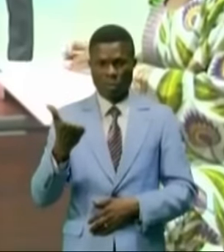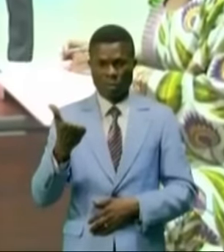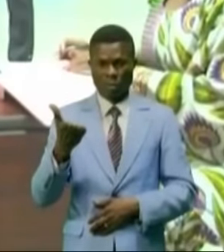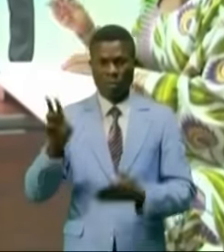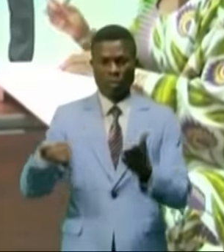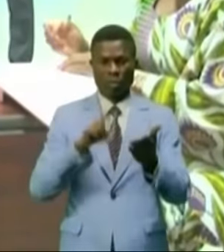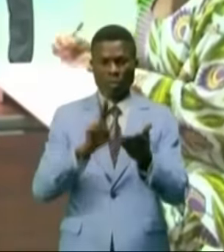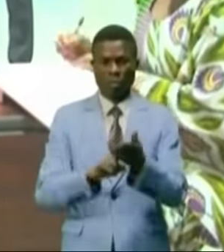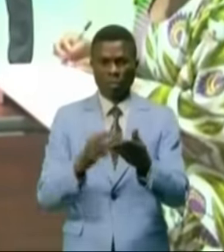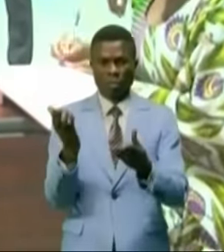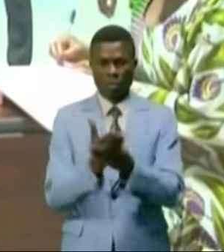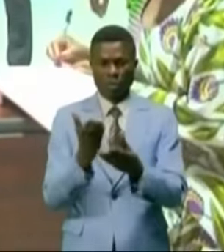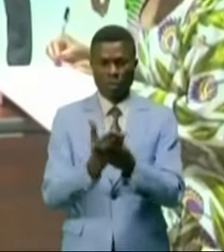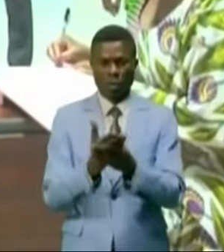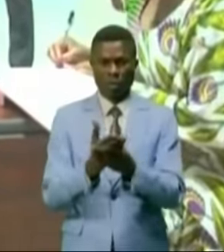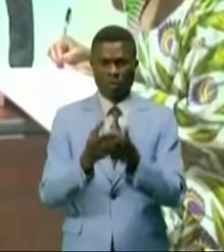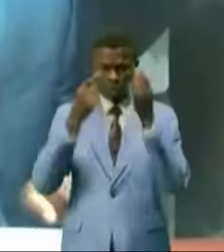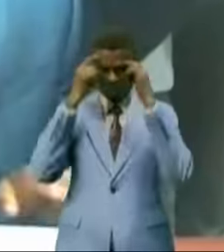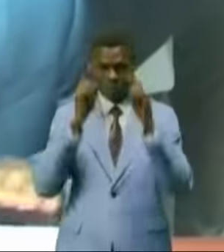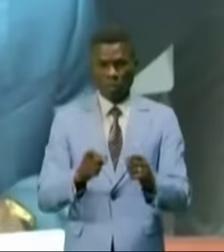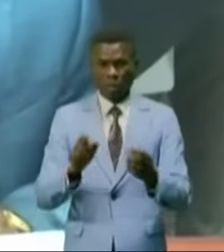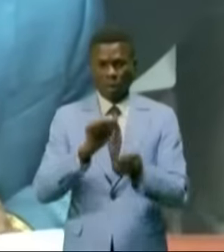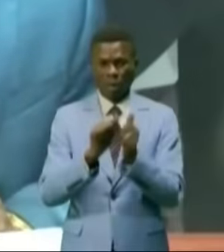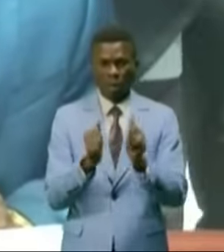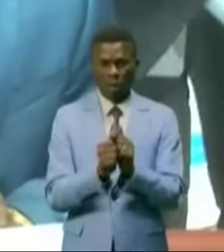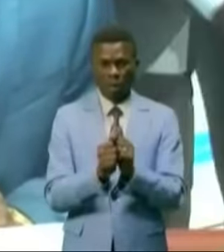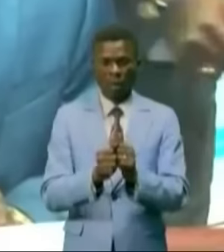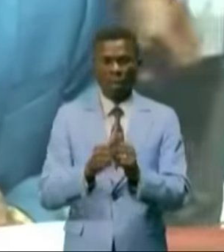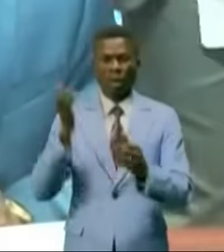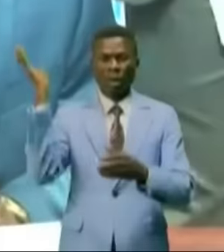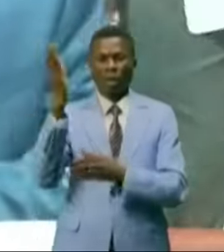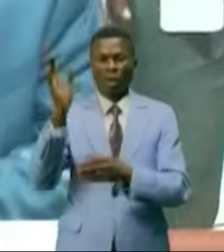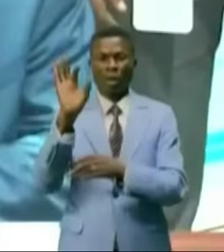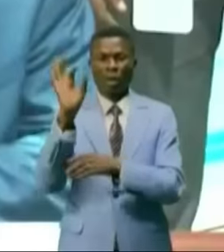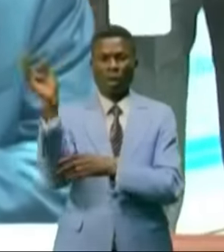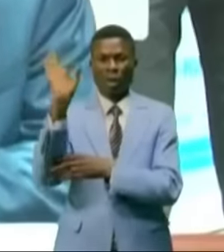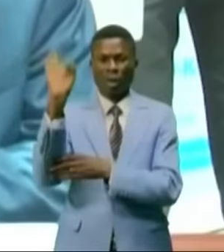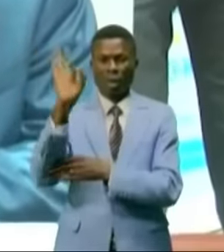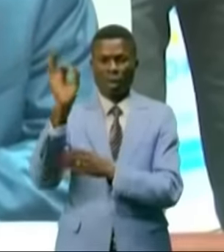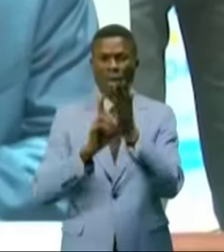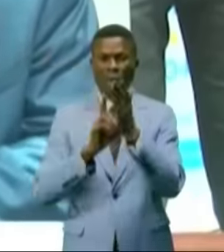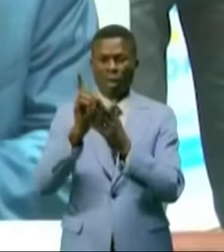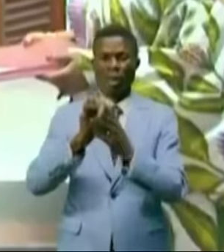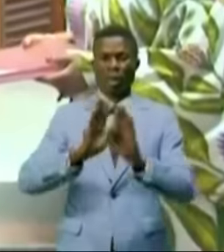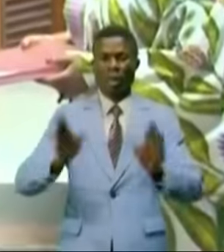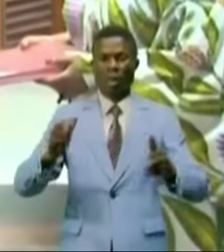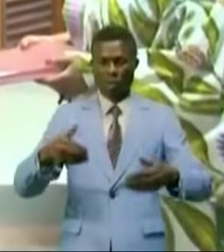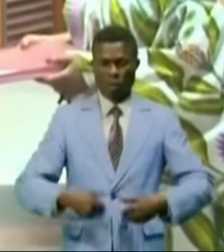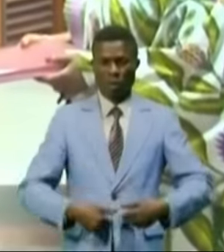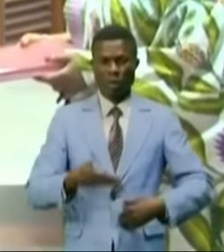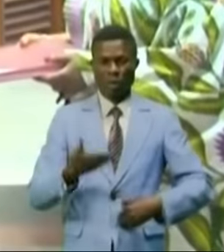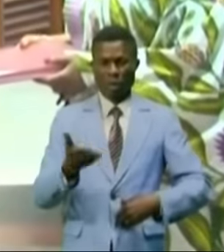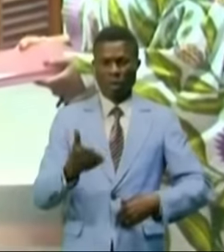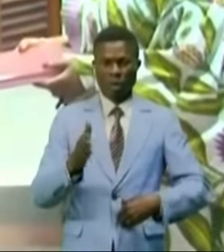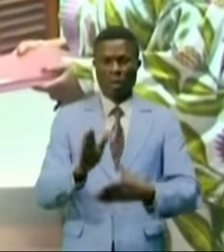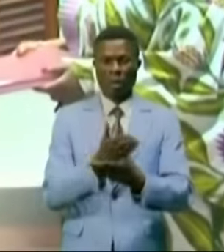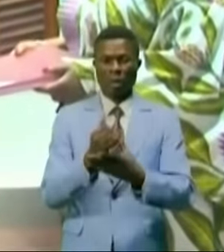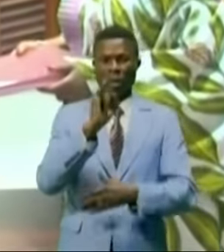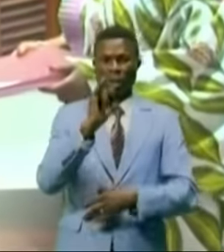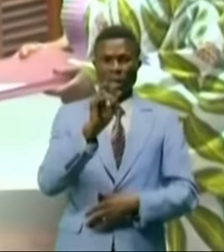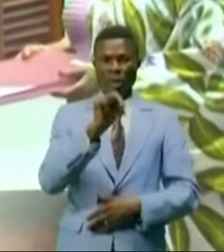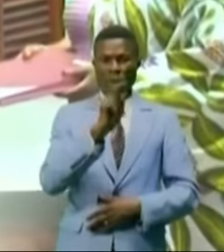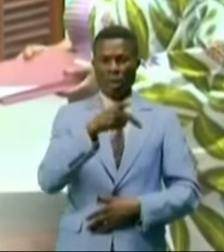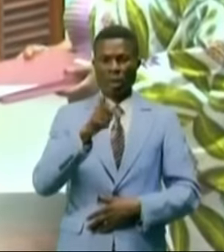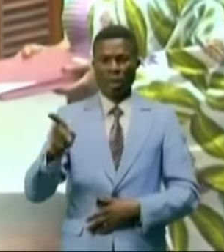signé un protocole d'attente sur les reboisements et les développements des compétences des jeunes entre l'INPP